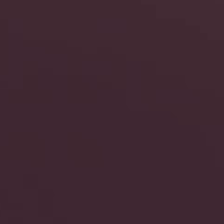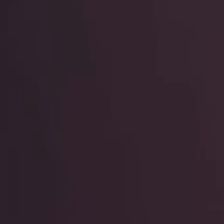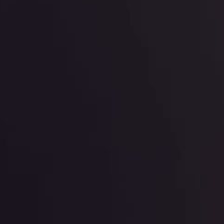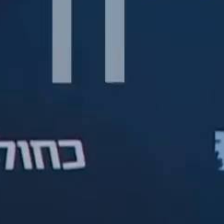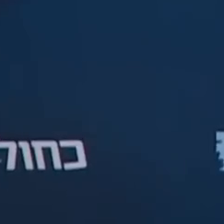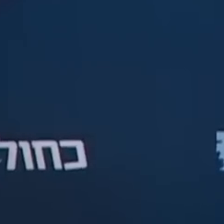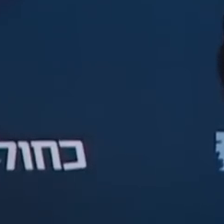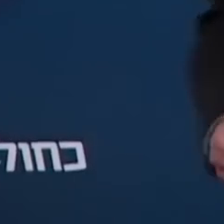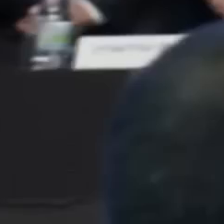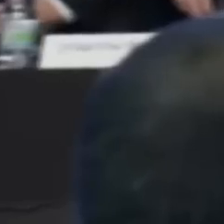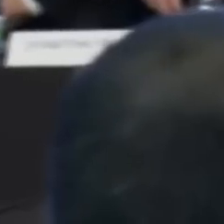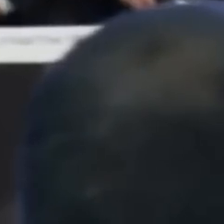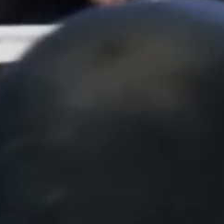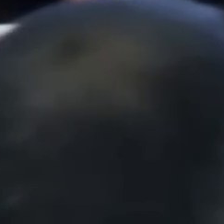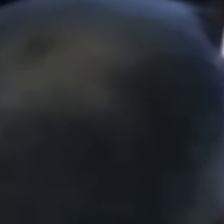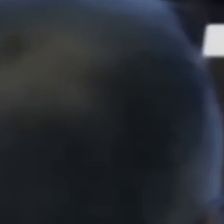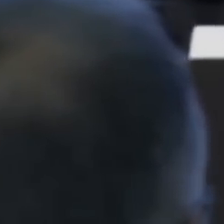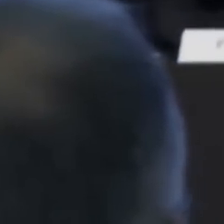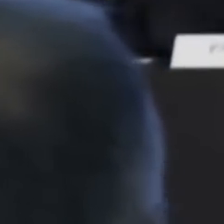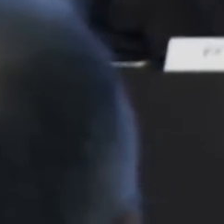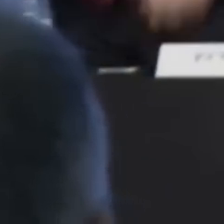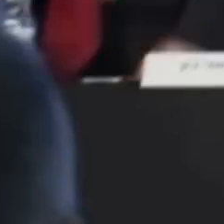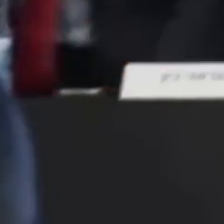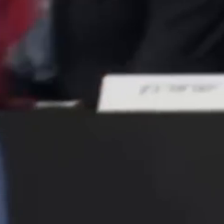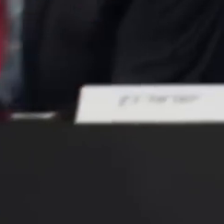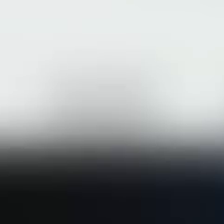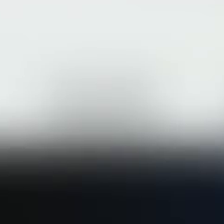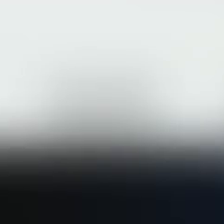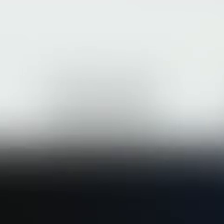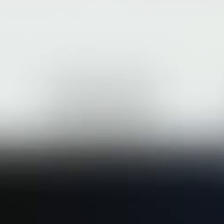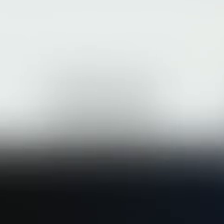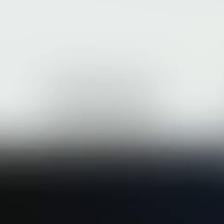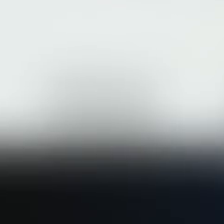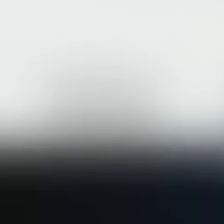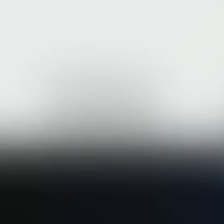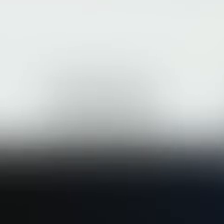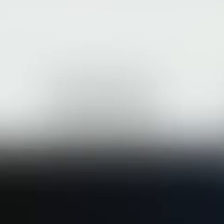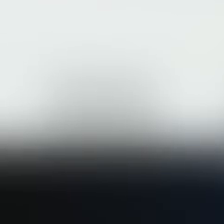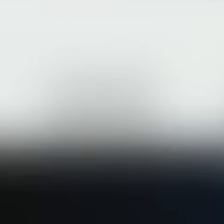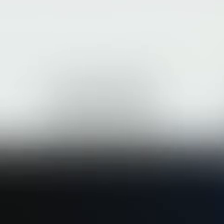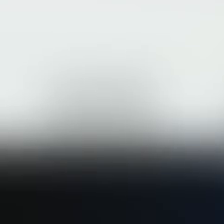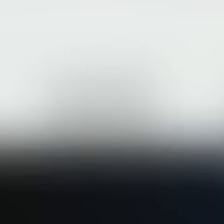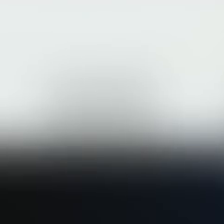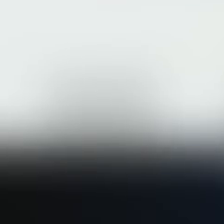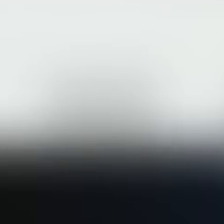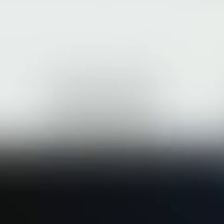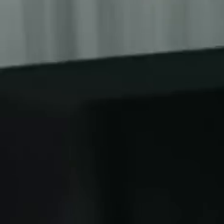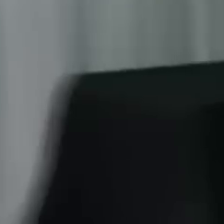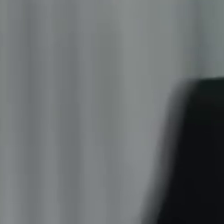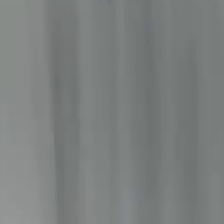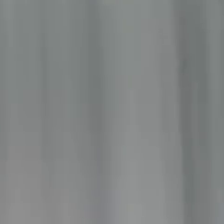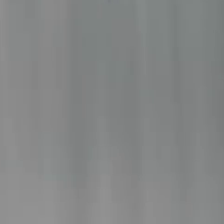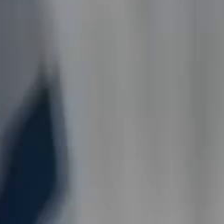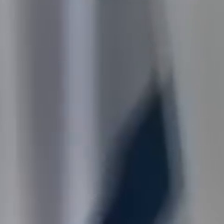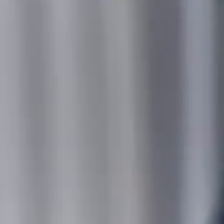חדשות הלילה מתחילות. בחירות 2020. בני גנץ, תקשיב. אני מזמין אותך לאימות טלוויזיוני.